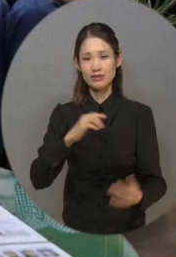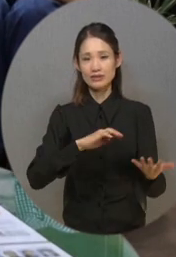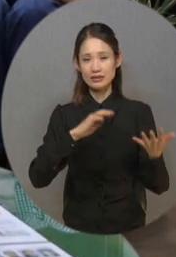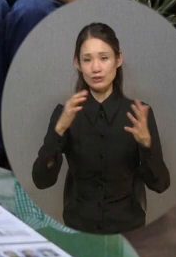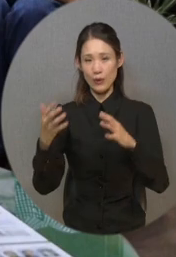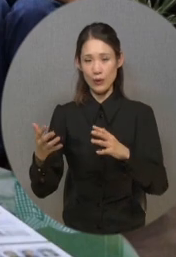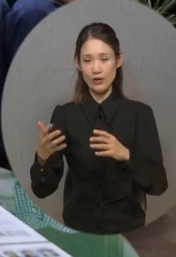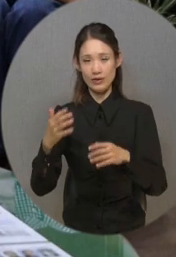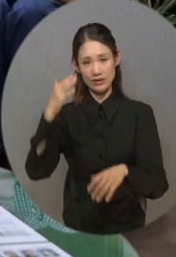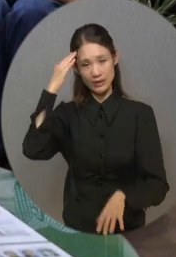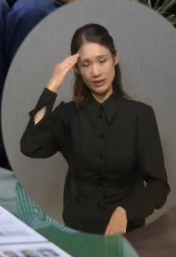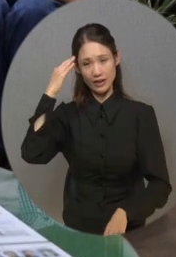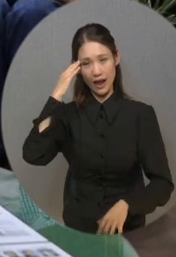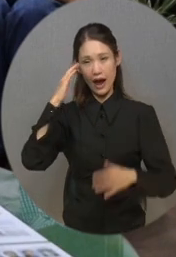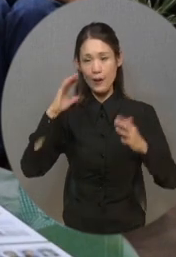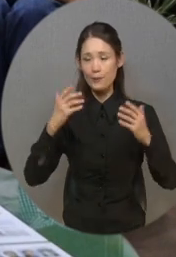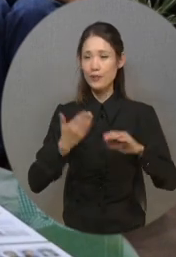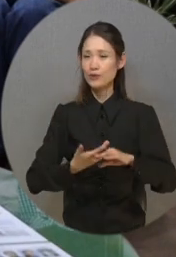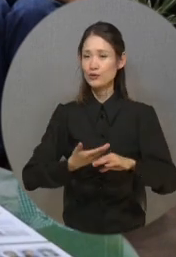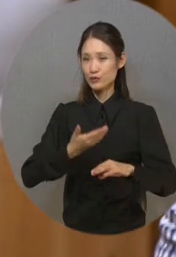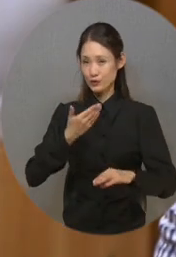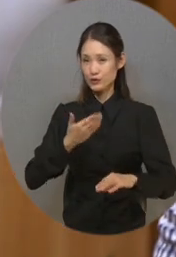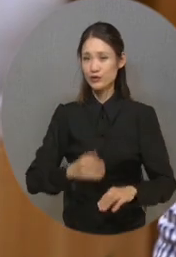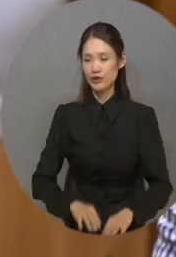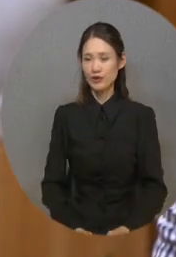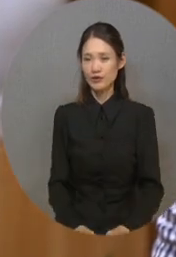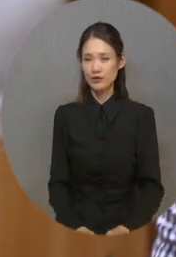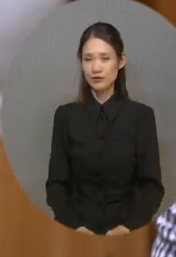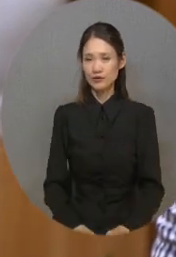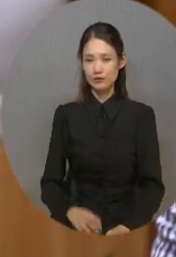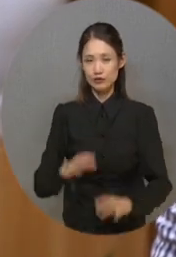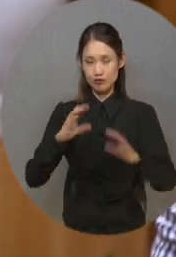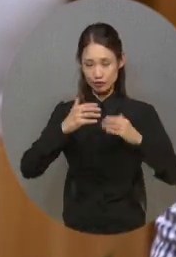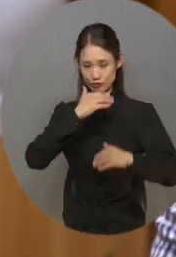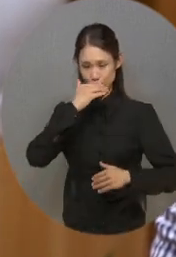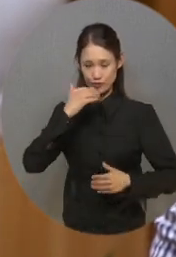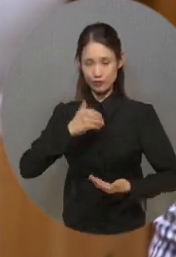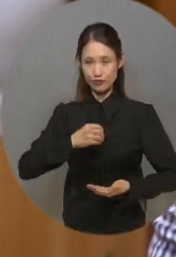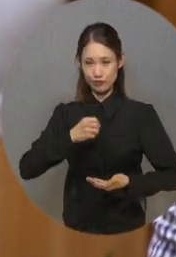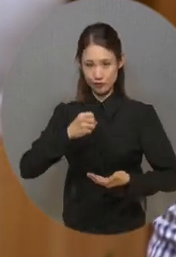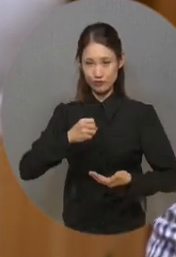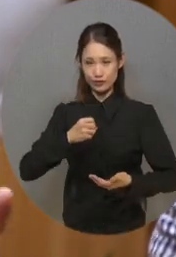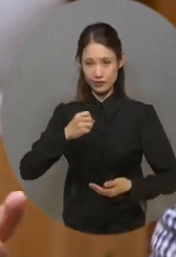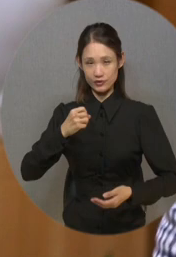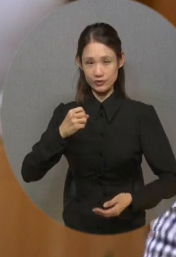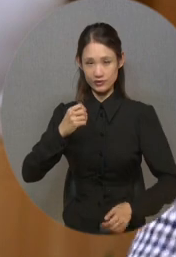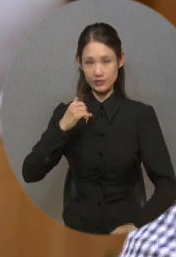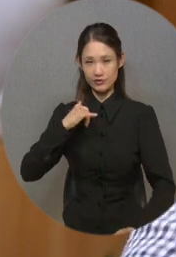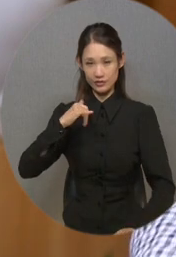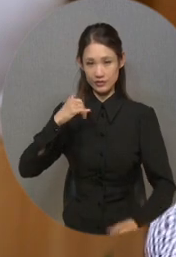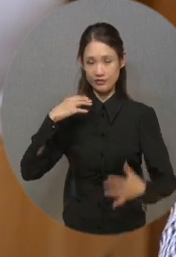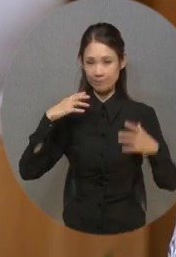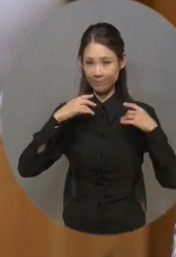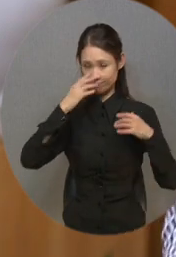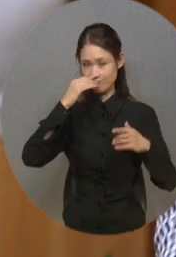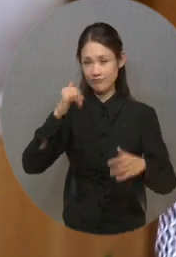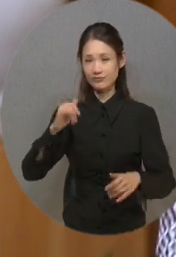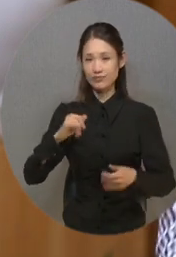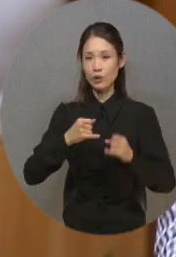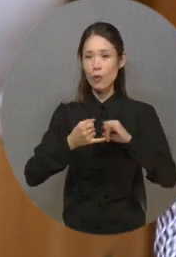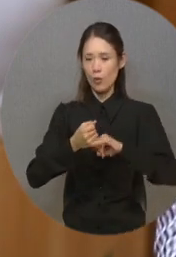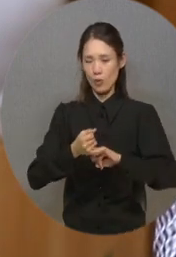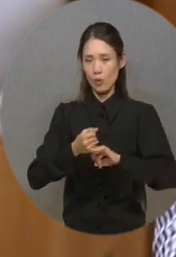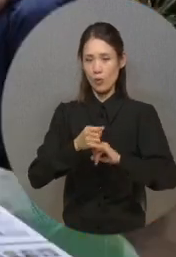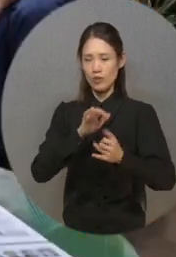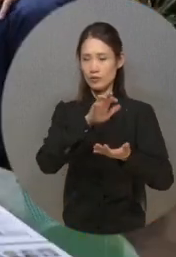봐서도 이 대한민국 위상 자체, 국격 자체가 높아지겠네요. 그래서 이거는 반드시 우리가